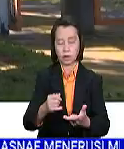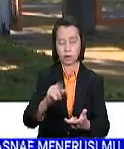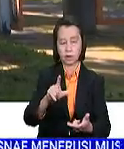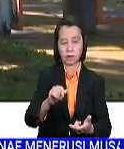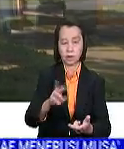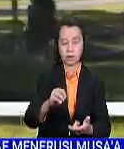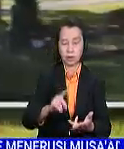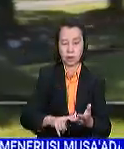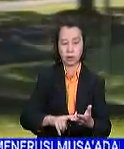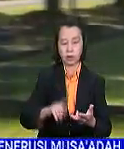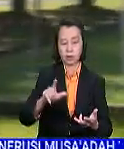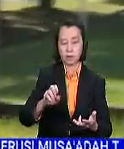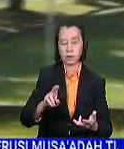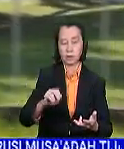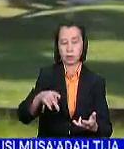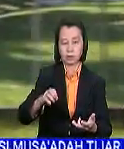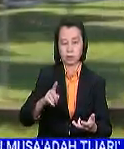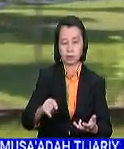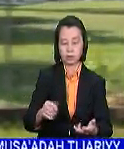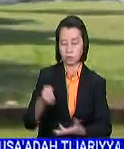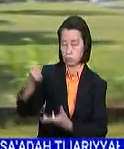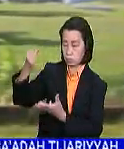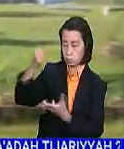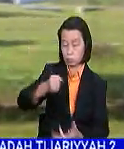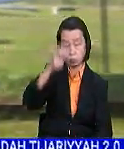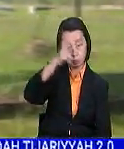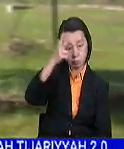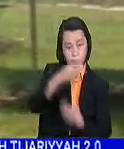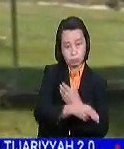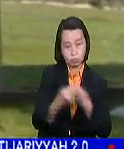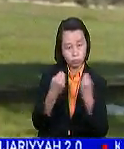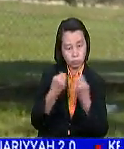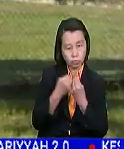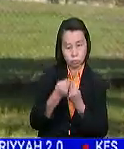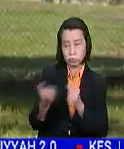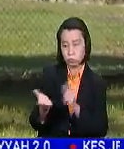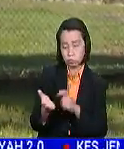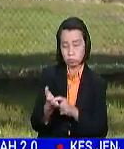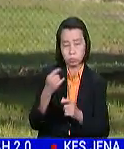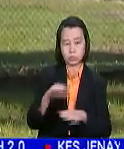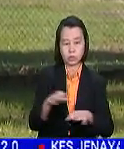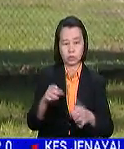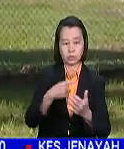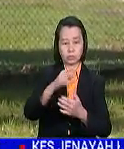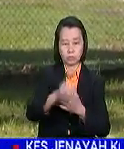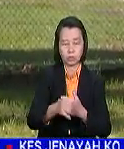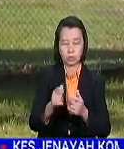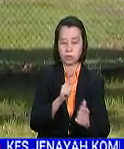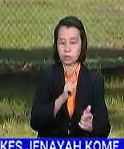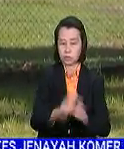LRA Lubuk Buntar. Peruntukan yang diterima oleh Kerajaan Negeri berdasarkan jumlah tuntutan bagi pelaksanaan projek yang